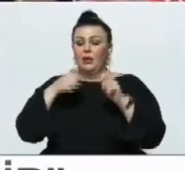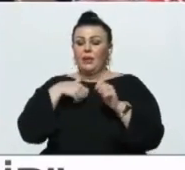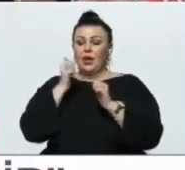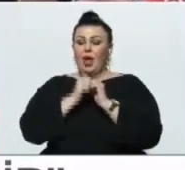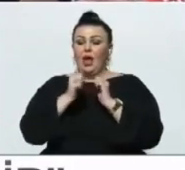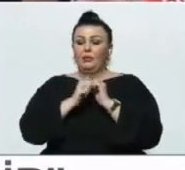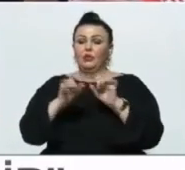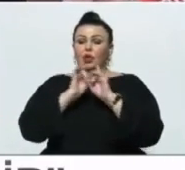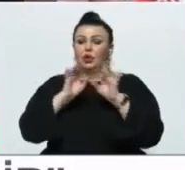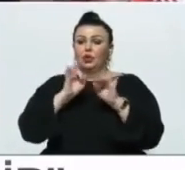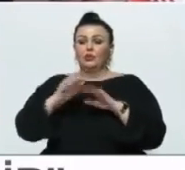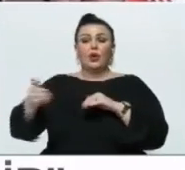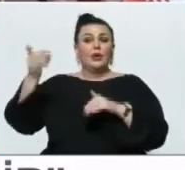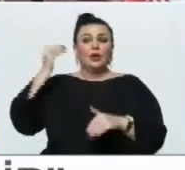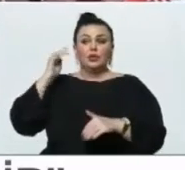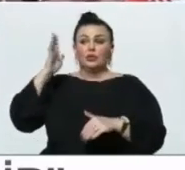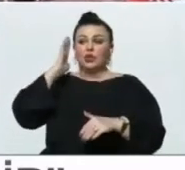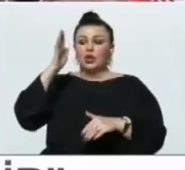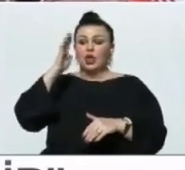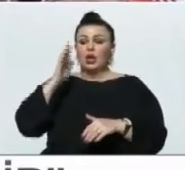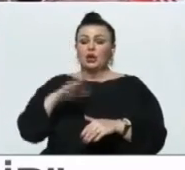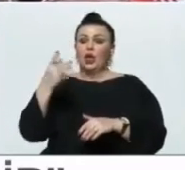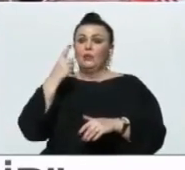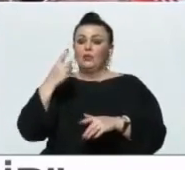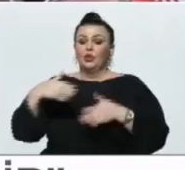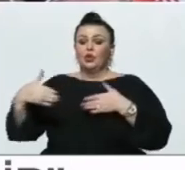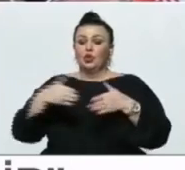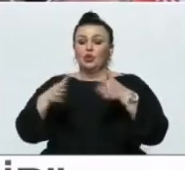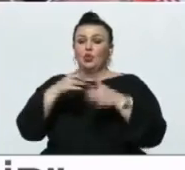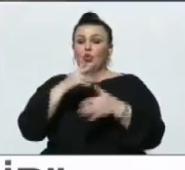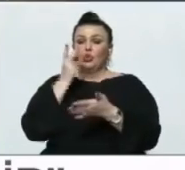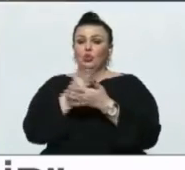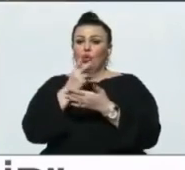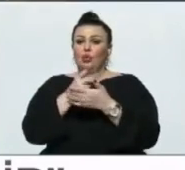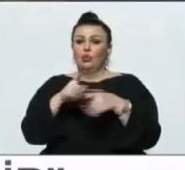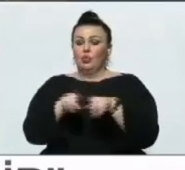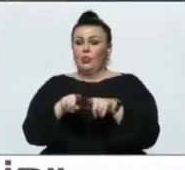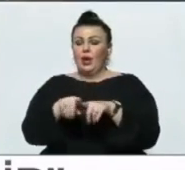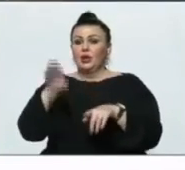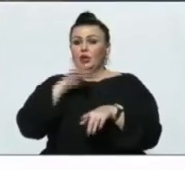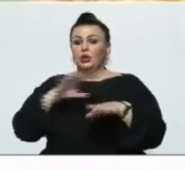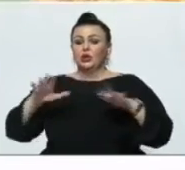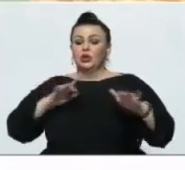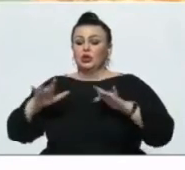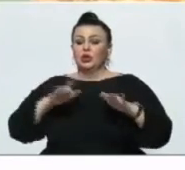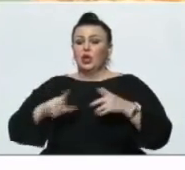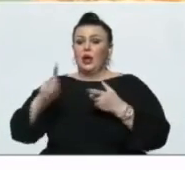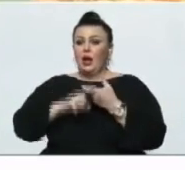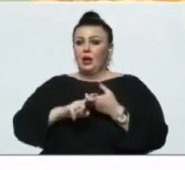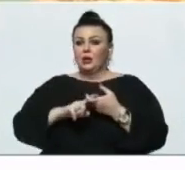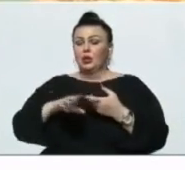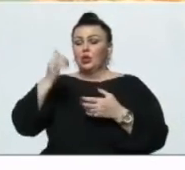zaman demişəm, keçmişi gələcəyə gedən bir yol kimi görməliyik və ticarət əlaqələrini köhnə